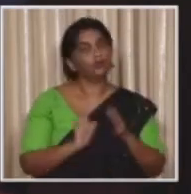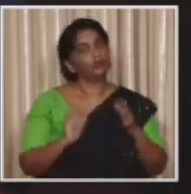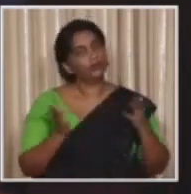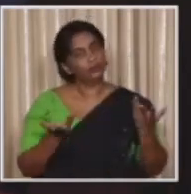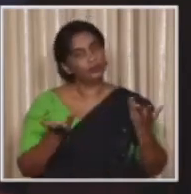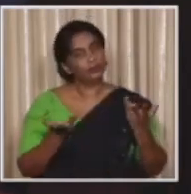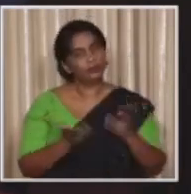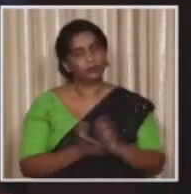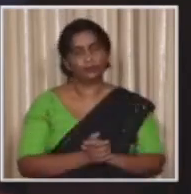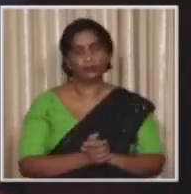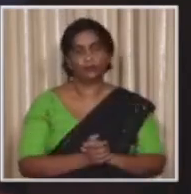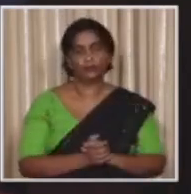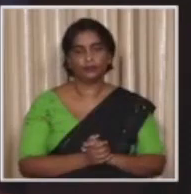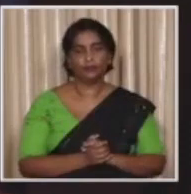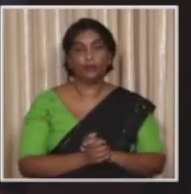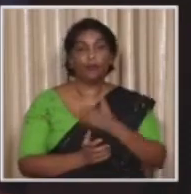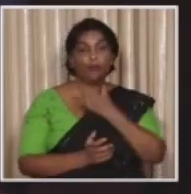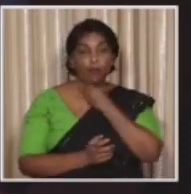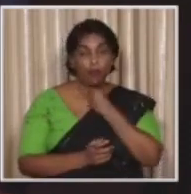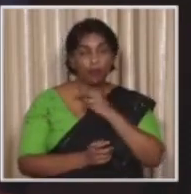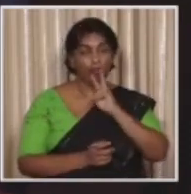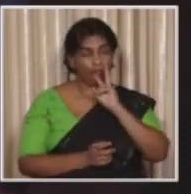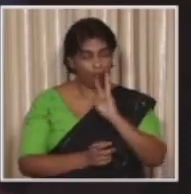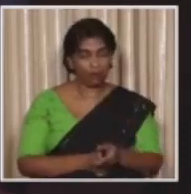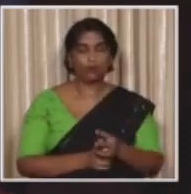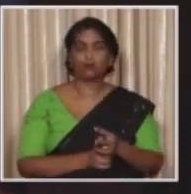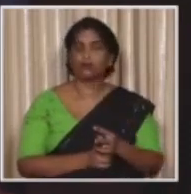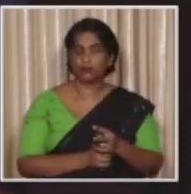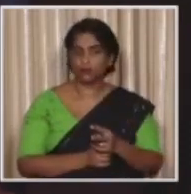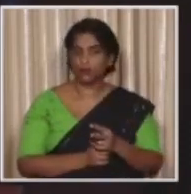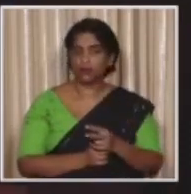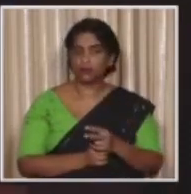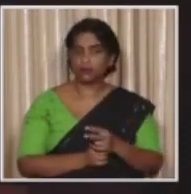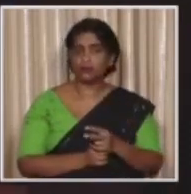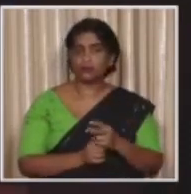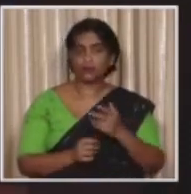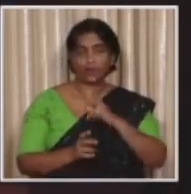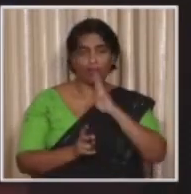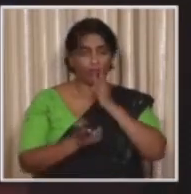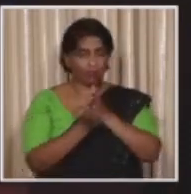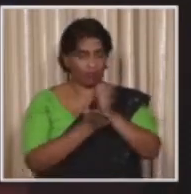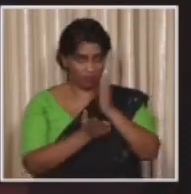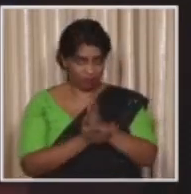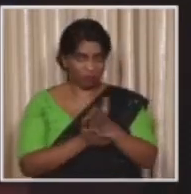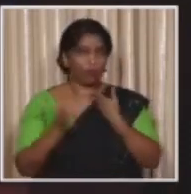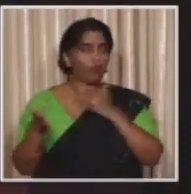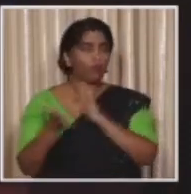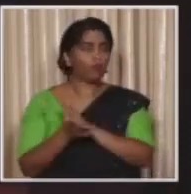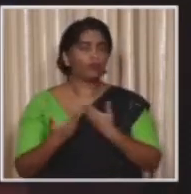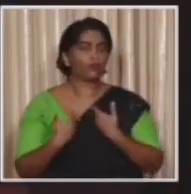නැත්නම් බොරුව වංචාව ඇන්දවිල් එක්කද?